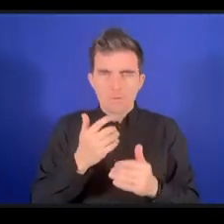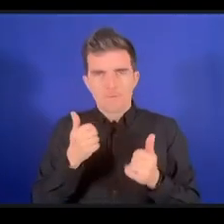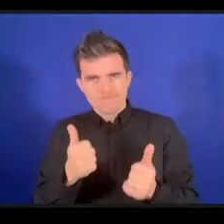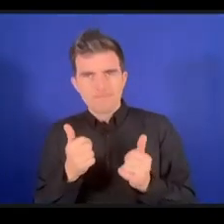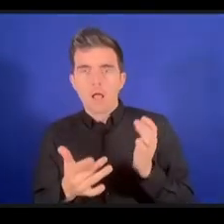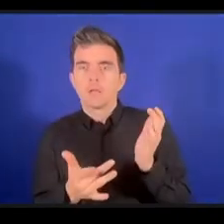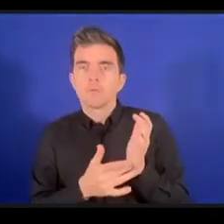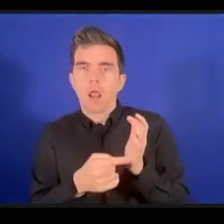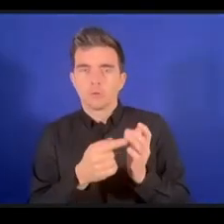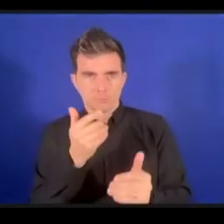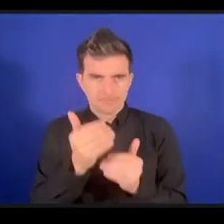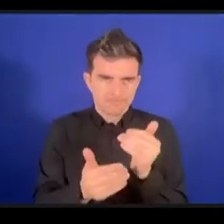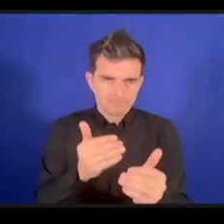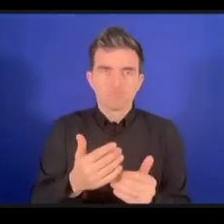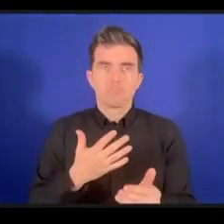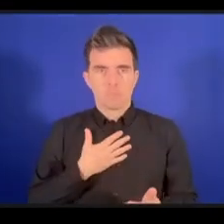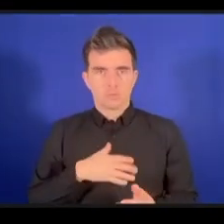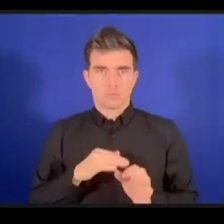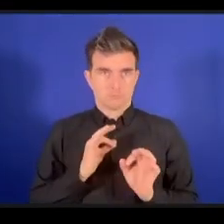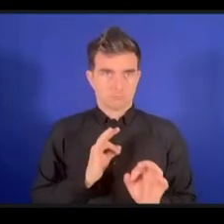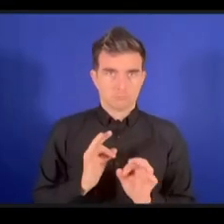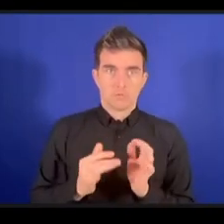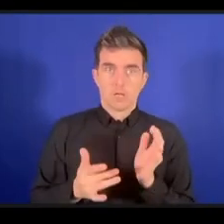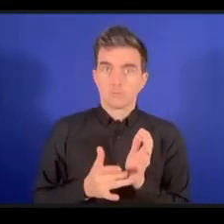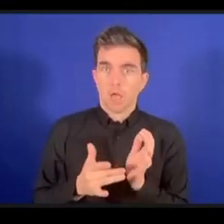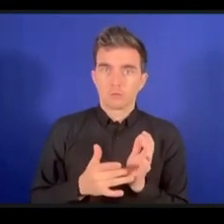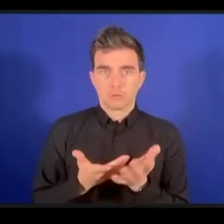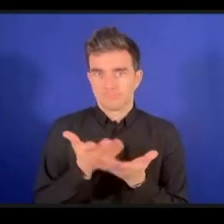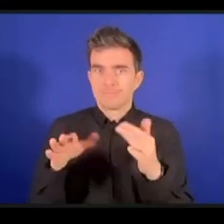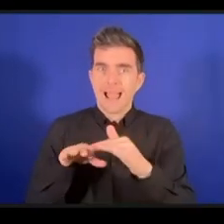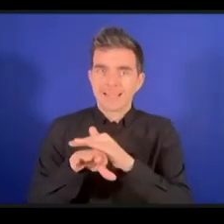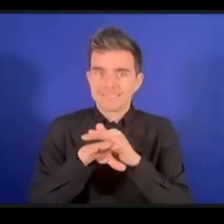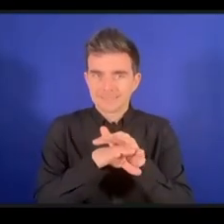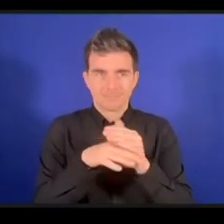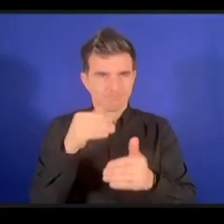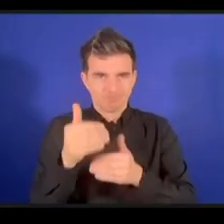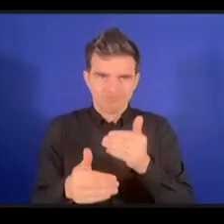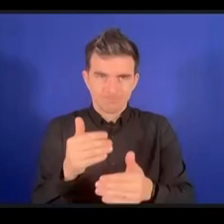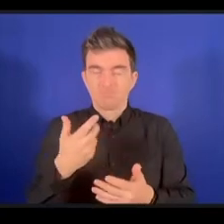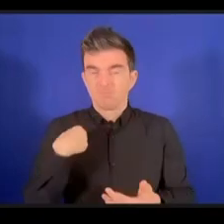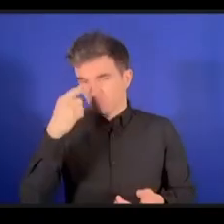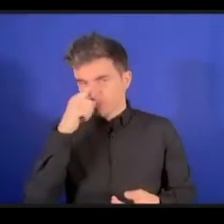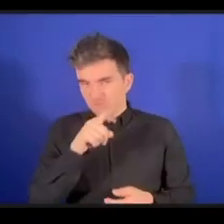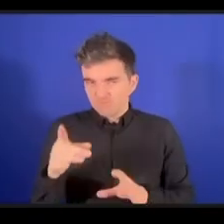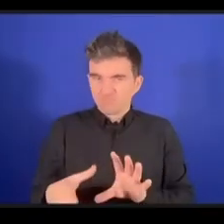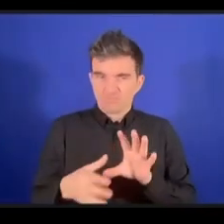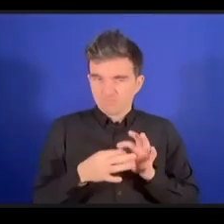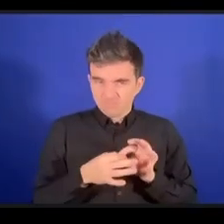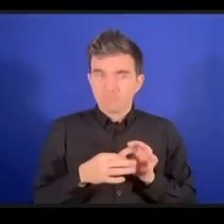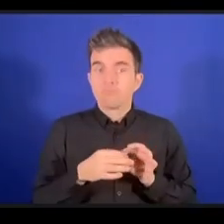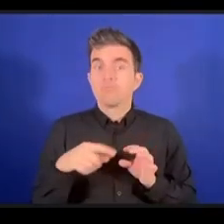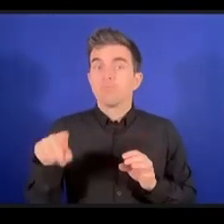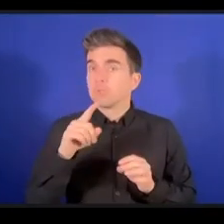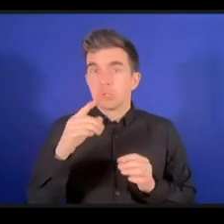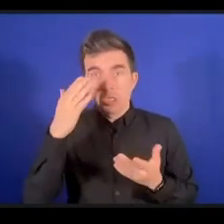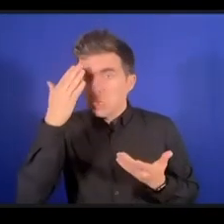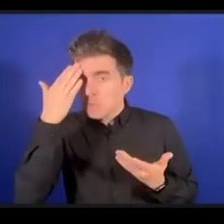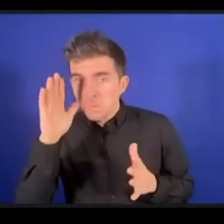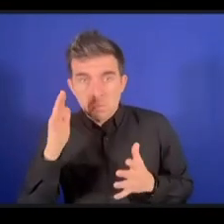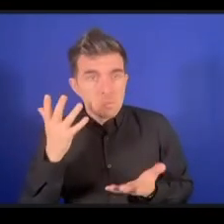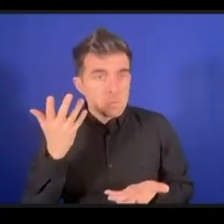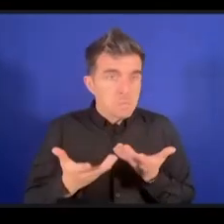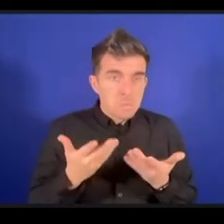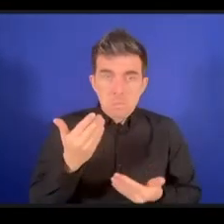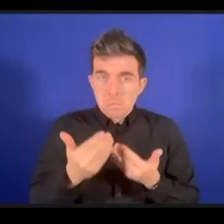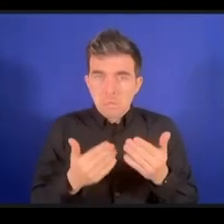残障人士呢可以轻而易举的使用。比方说对于一个屏幕读取器